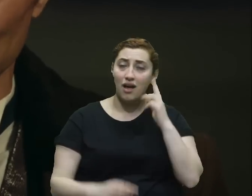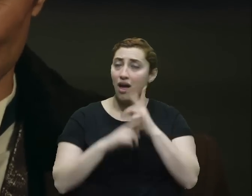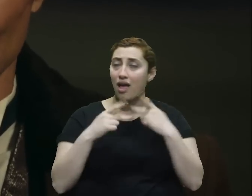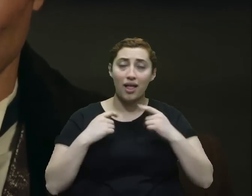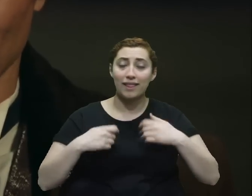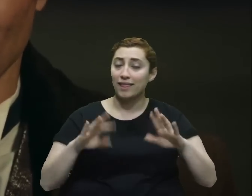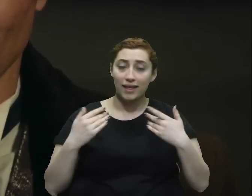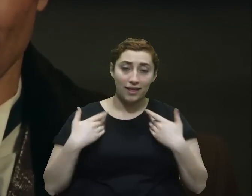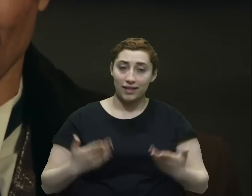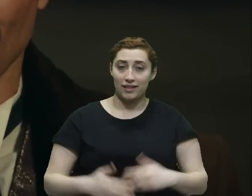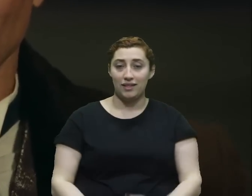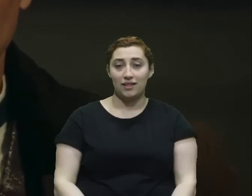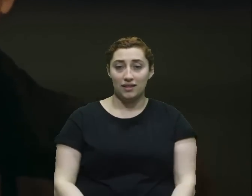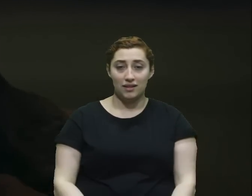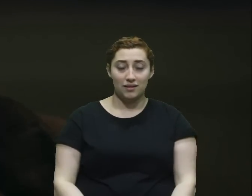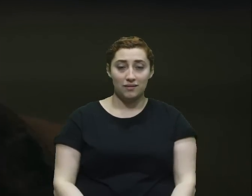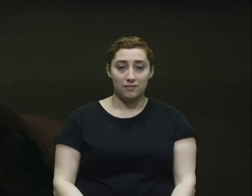Hayal kurmuyorum.